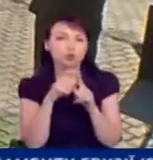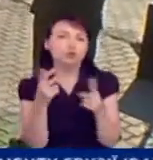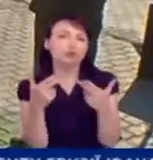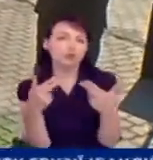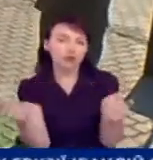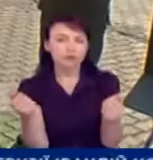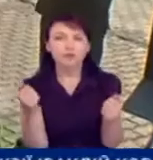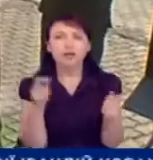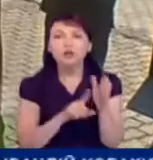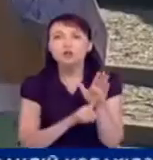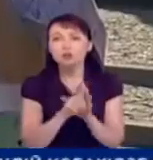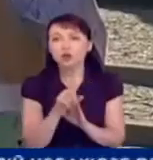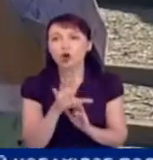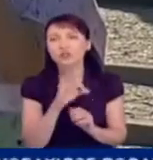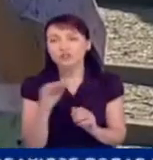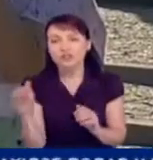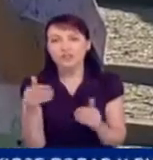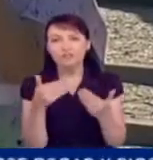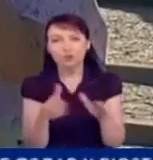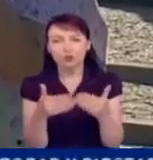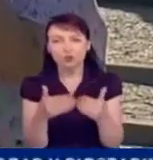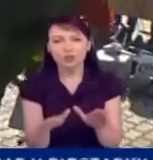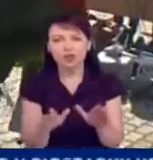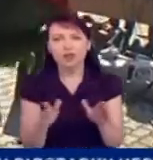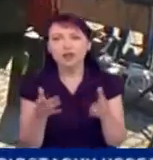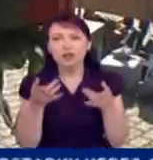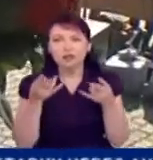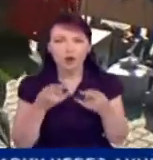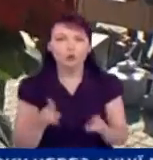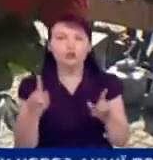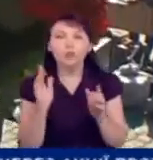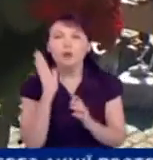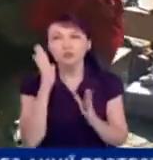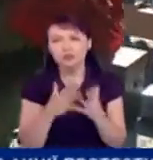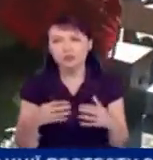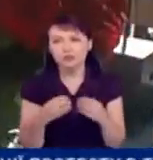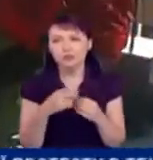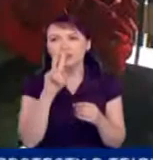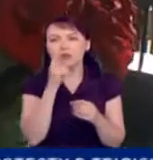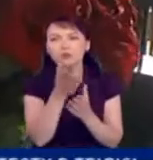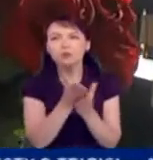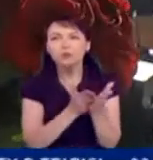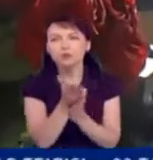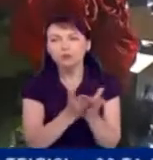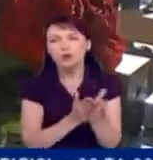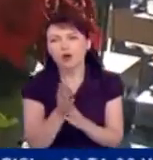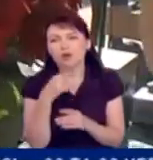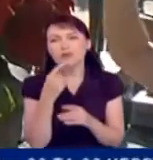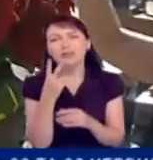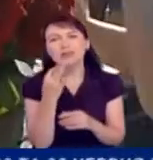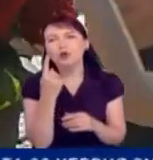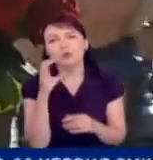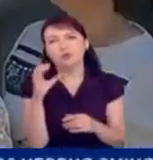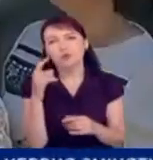так. Розпочався офіцерський випускний з народження майбутньої сім'ї. Вони разом 2 роки. Артем говорить, що жодної секунди